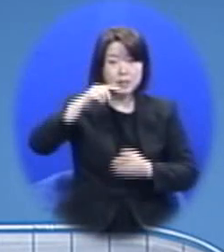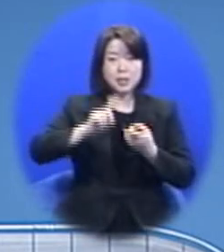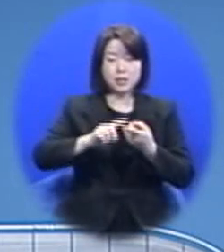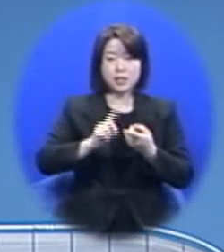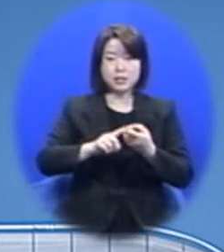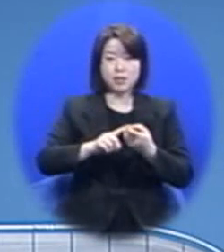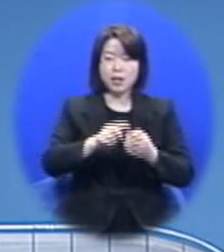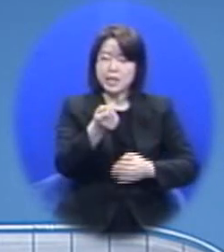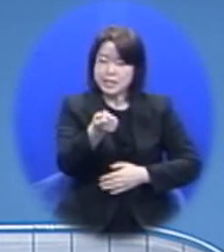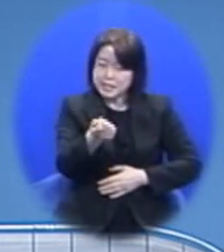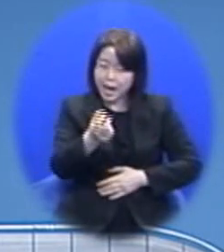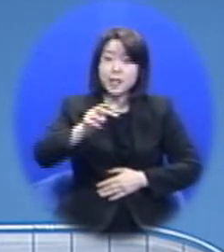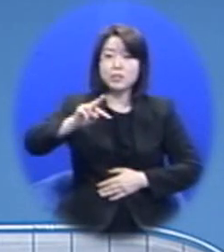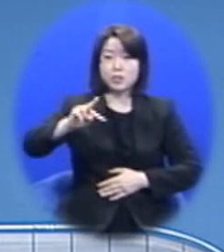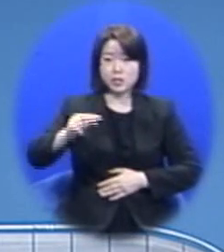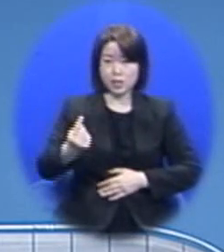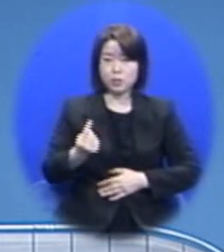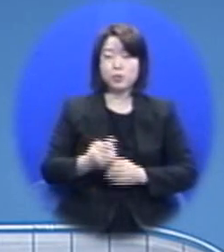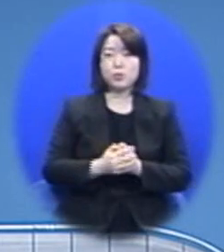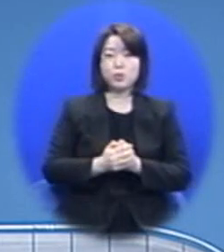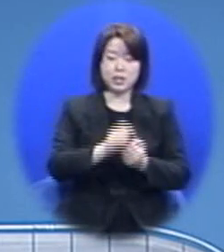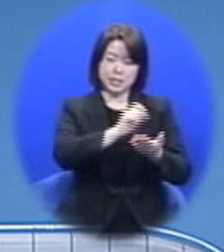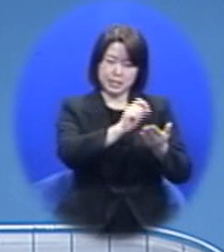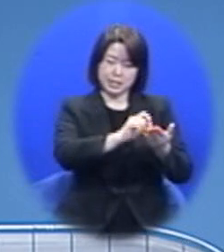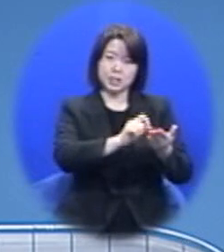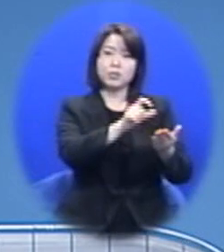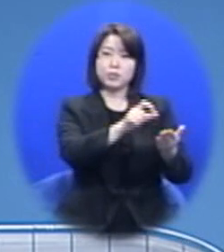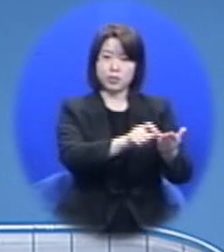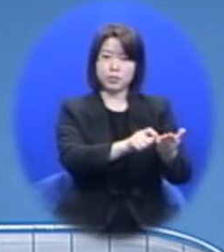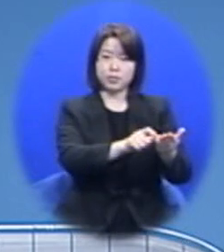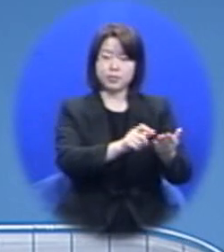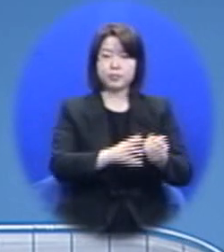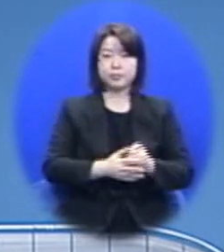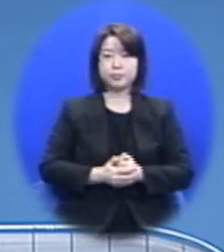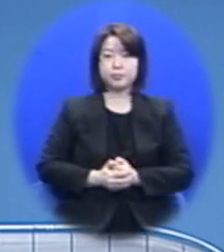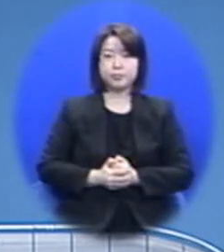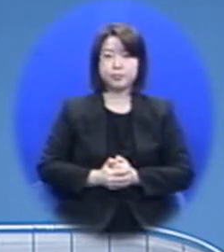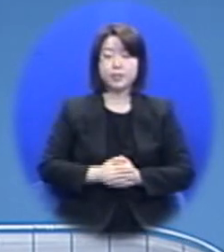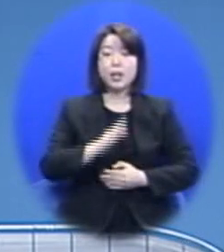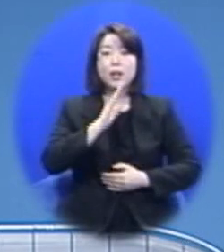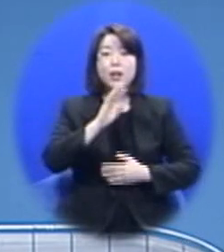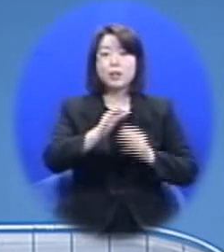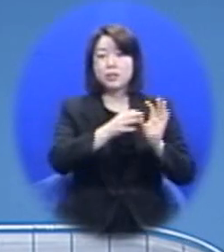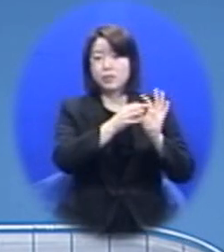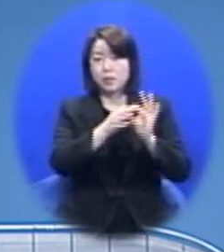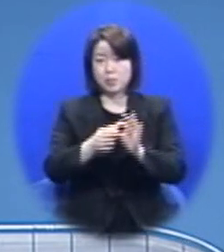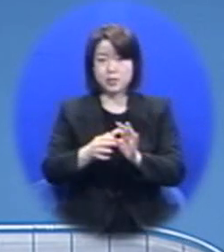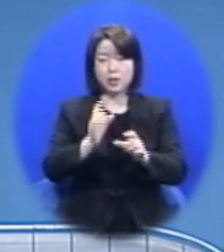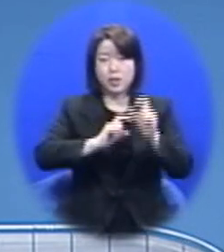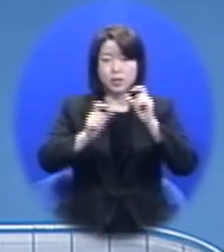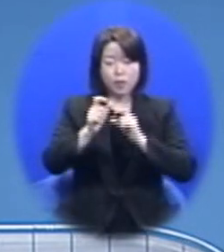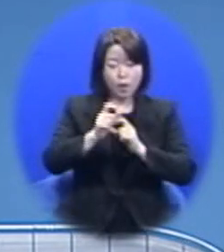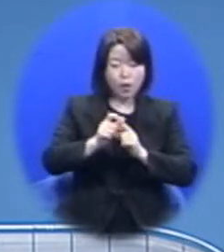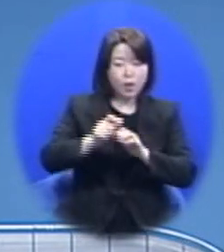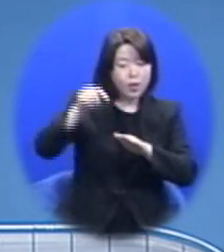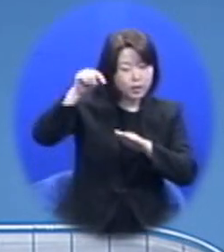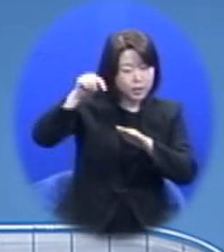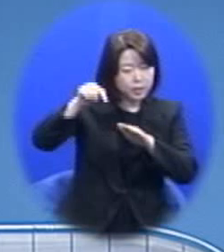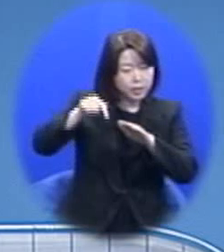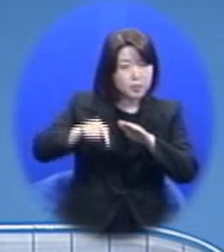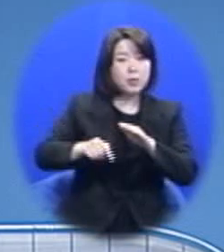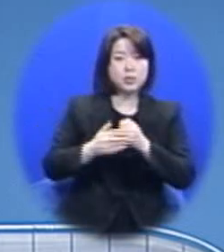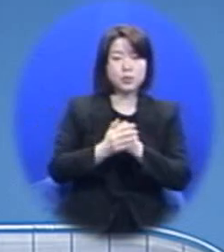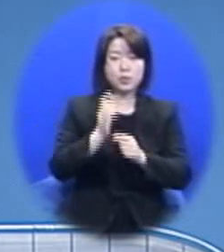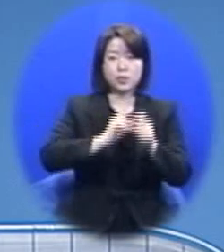그게 아주 작은 것이라도 기록해 보자는. 그러면서 점점점 깊어지고